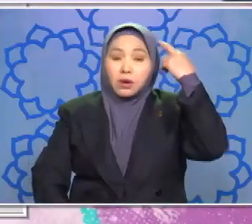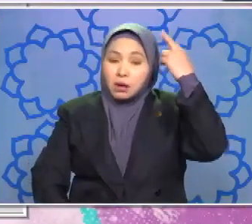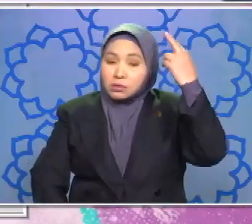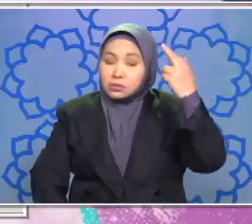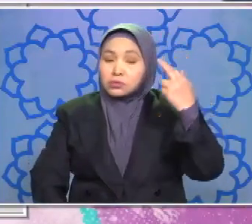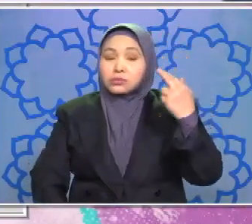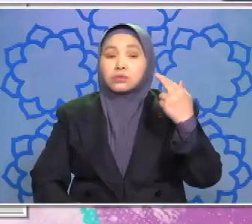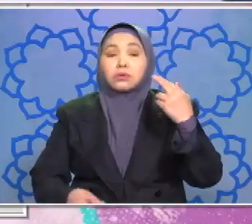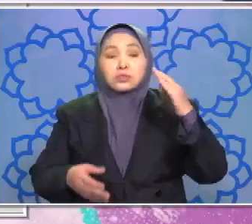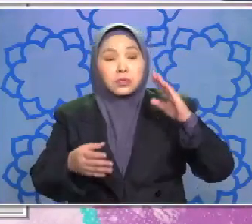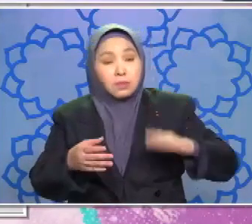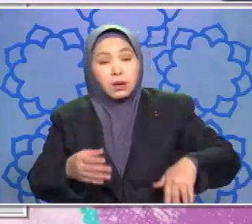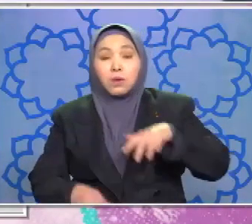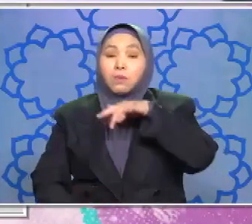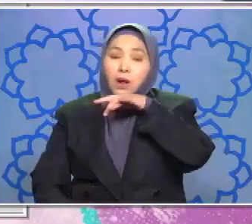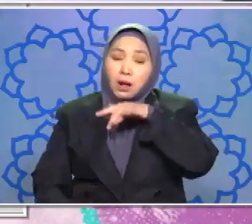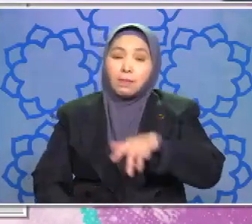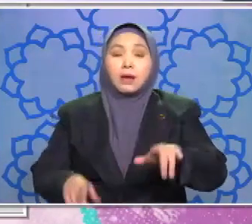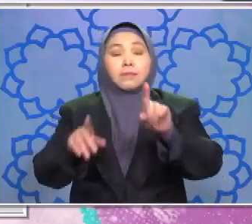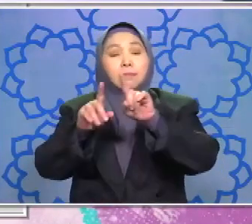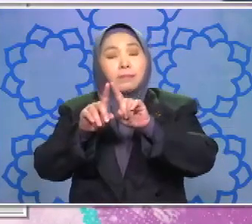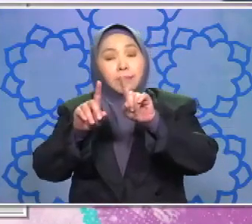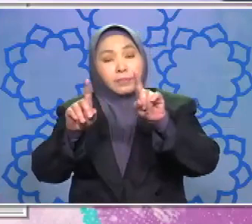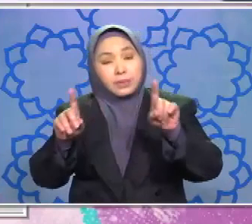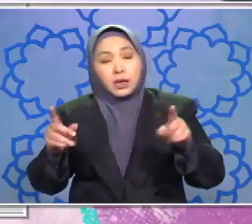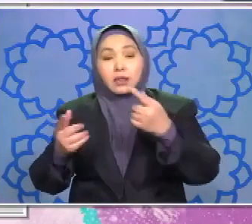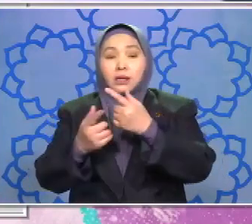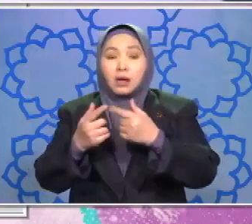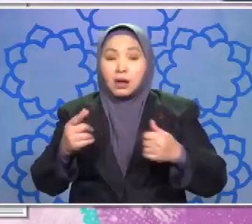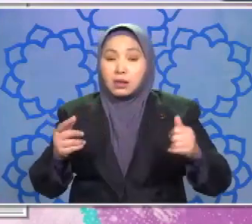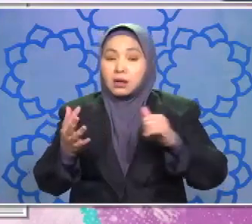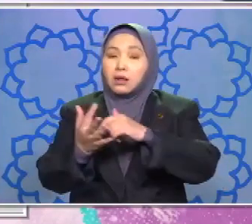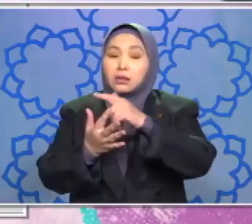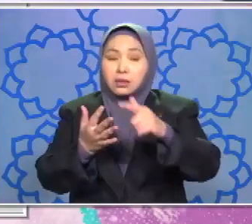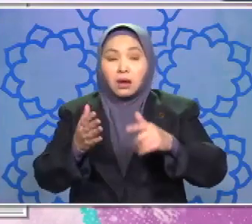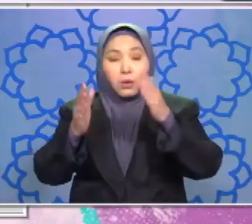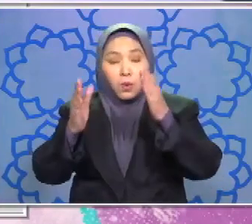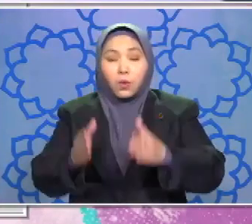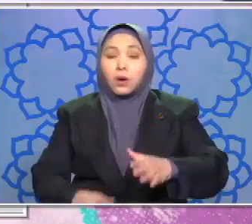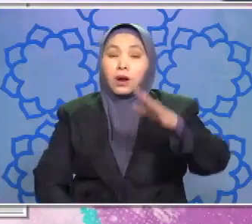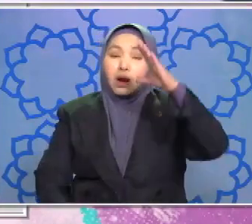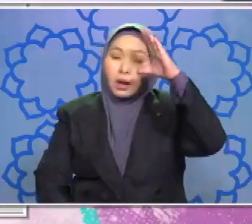قَبْلِكَ إِلَّا رِجَالًا نُوحِي